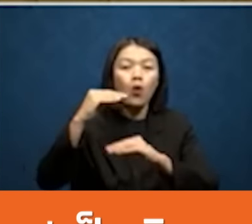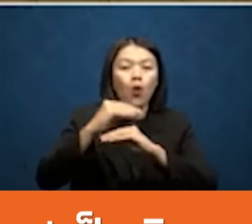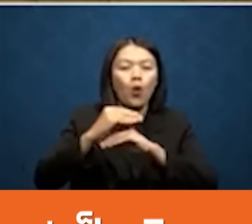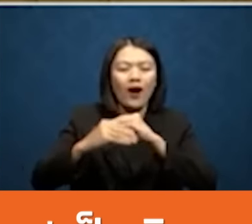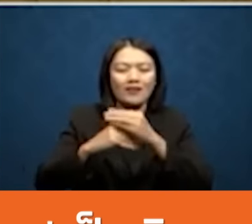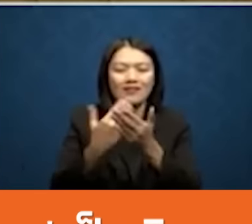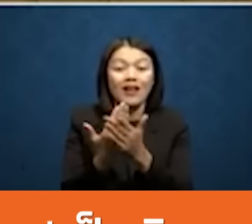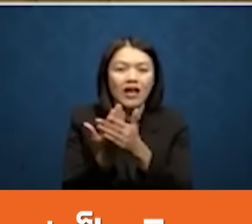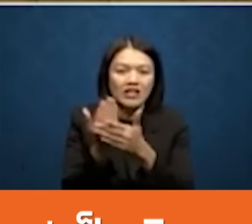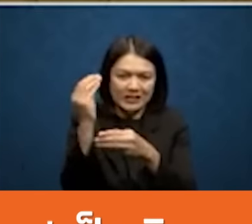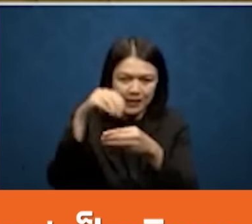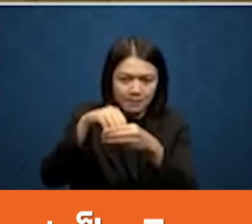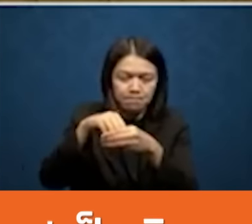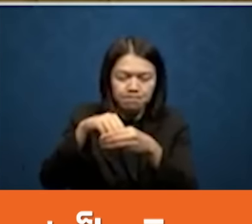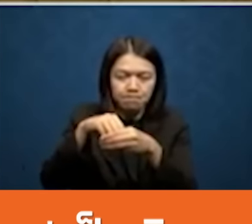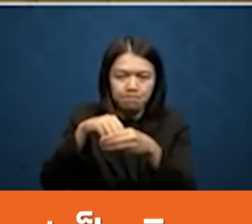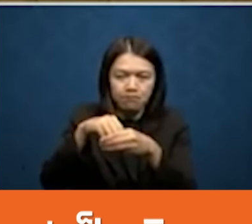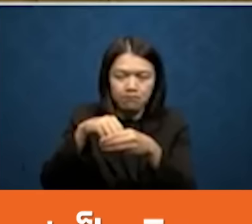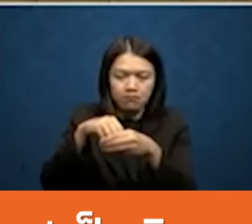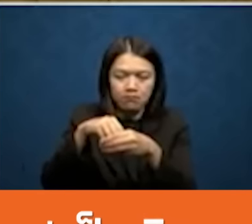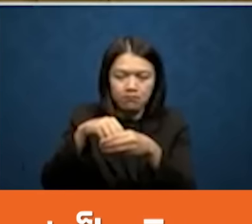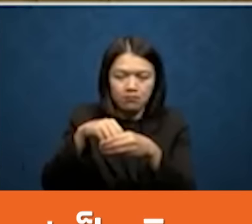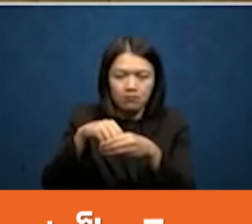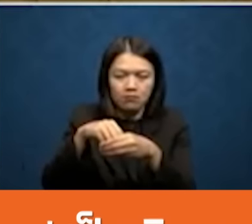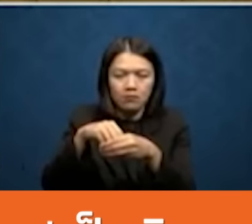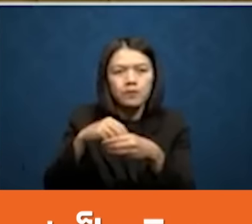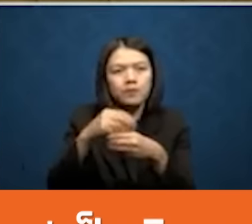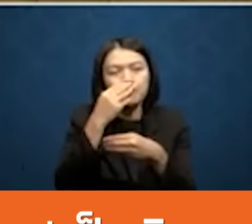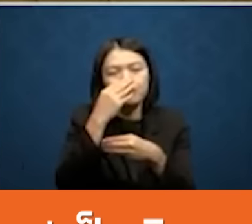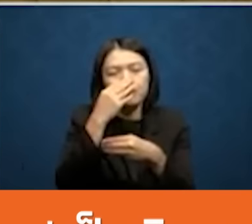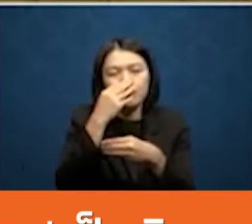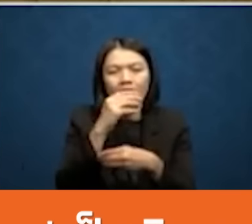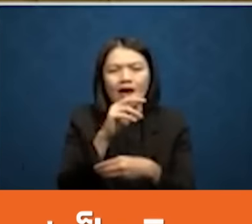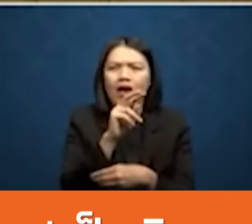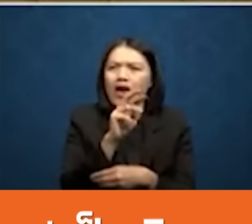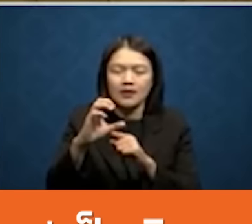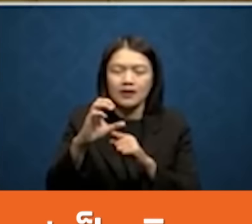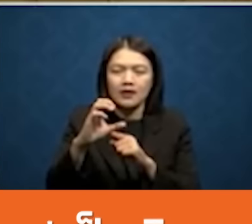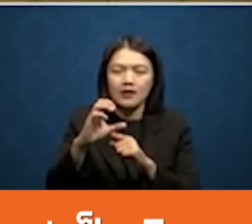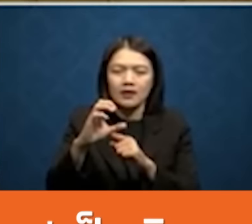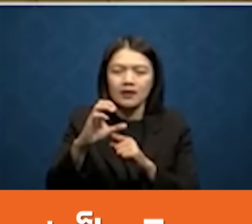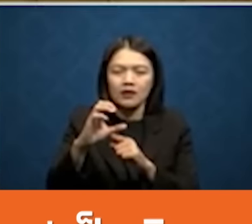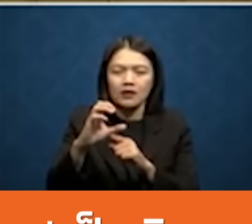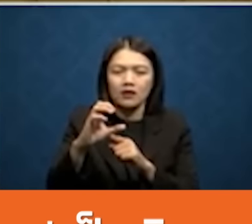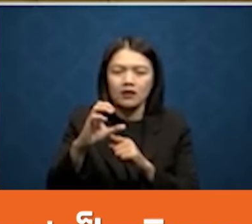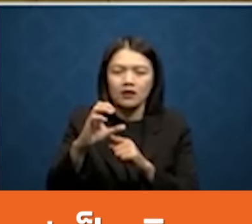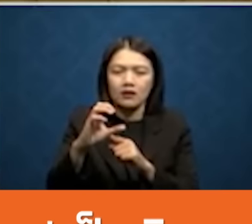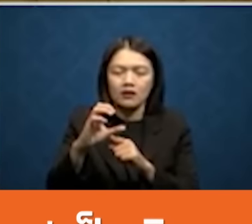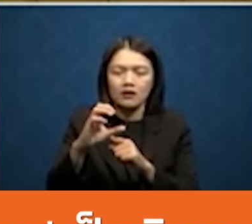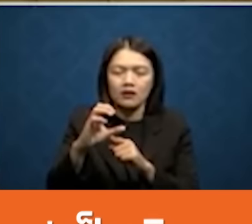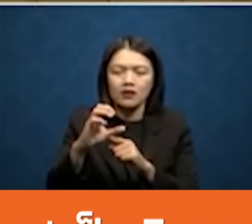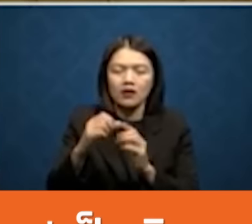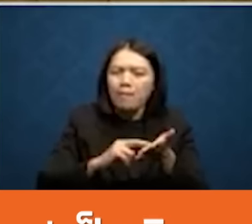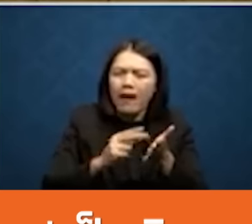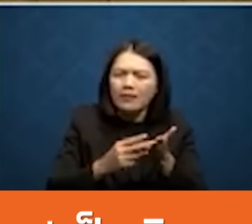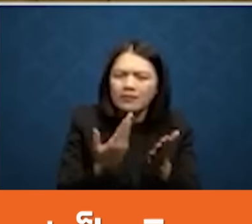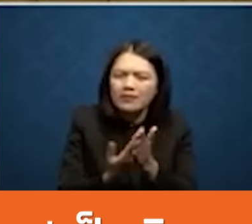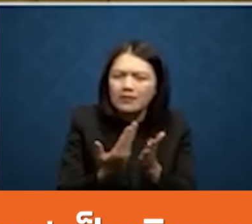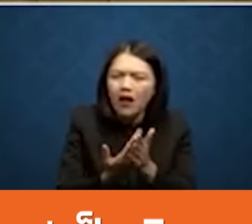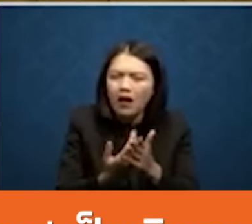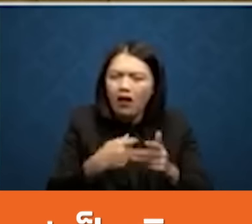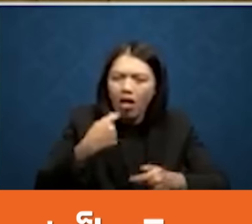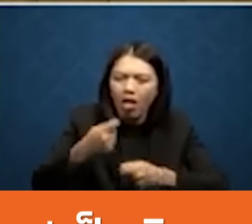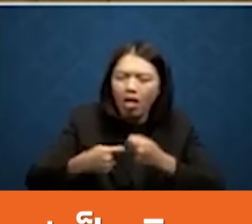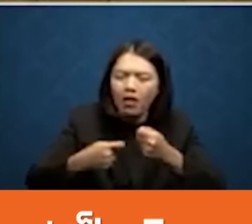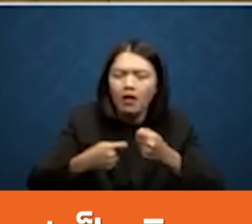การที่เติมเงินเข้าไปแล้วเนี่ยสุดท้ายเนี่ยสิ่งที่ทางเศรษฐศาสตร์เรียกว่า Mmpcก็คือ marginal publicity toconsumeเนี่ยนะครับหมาย